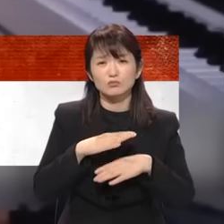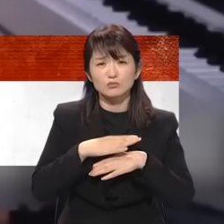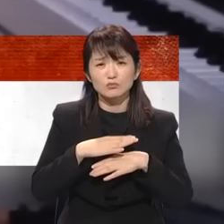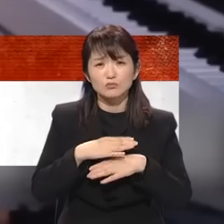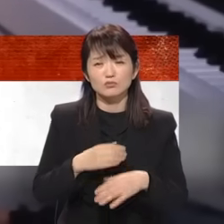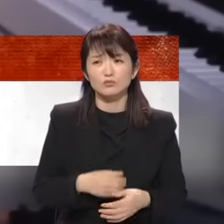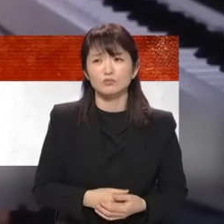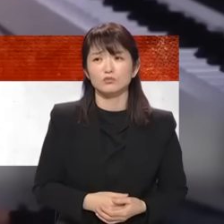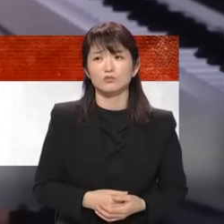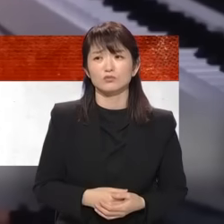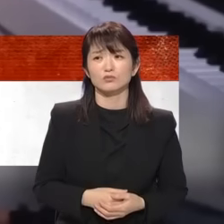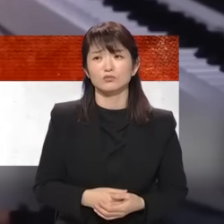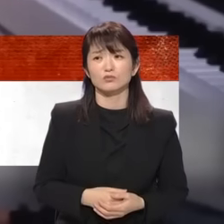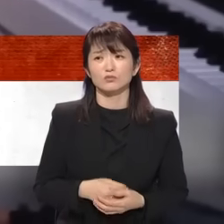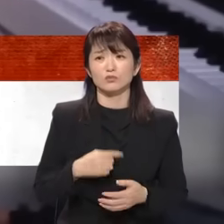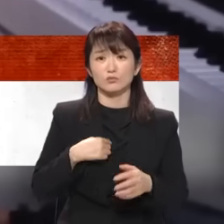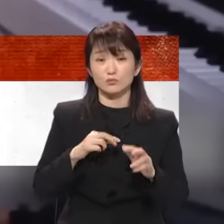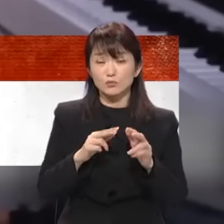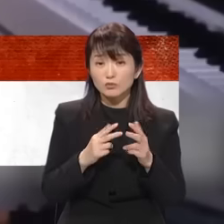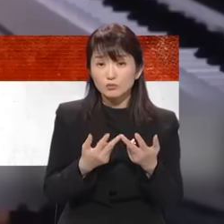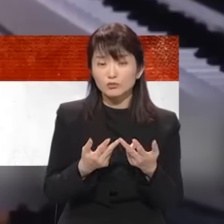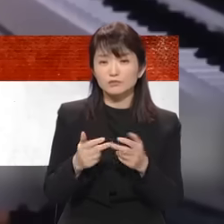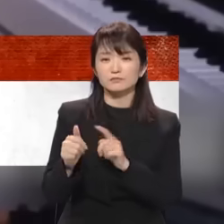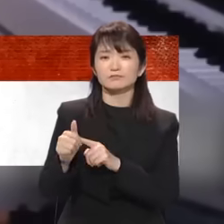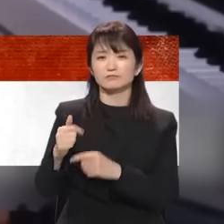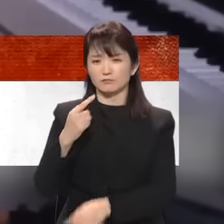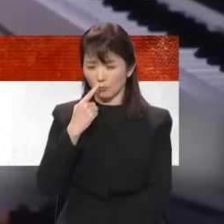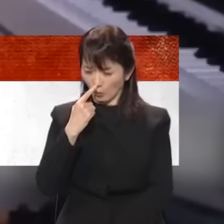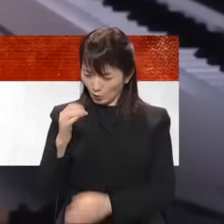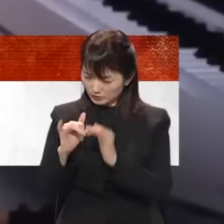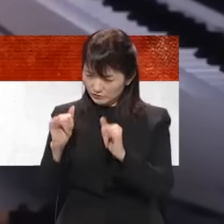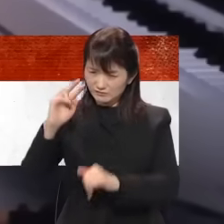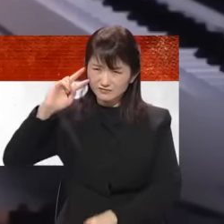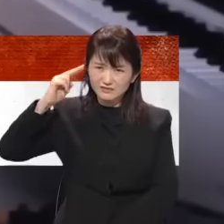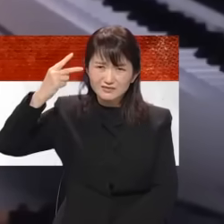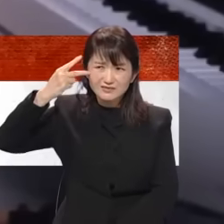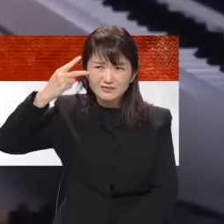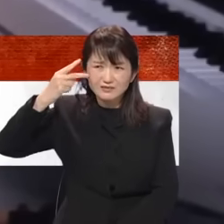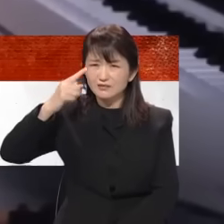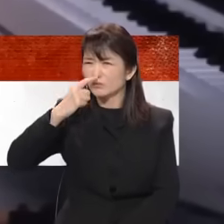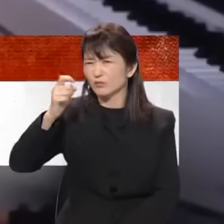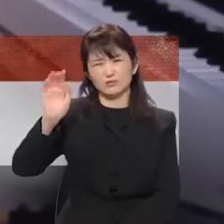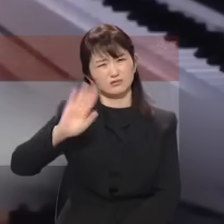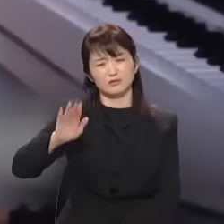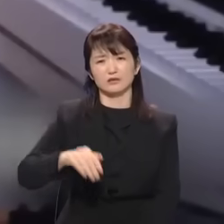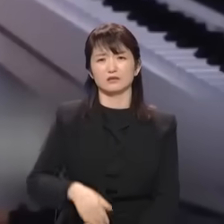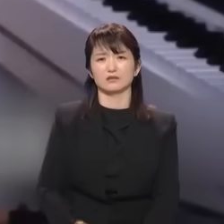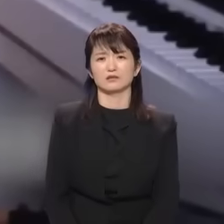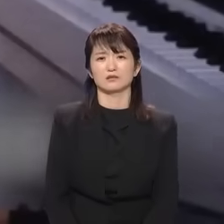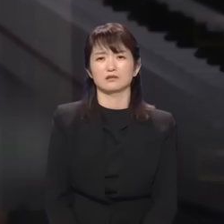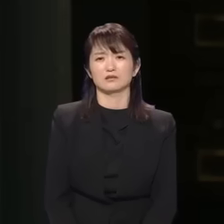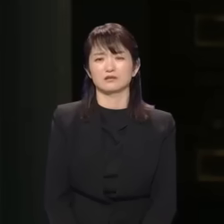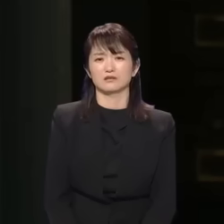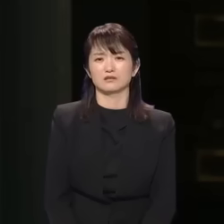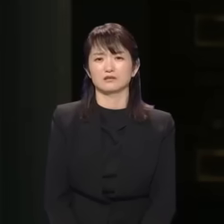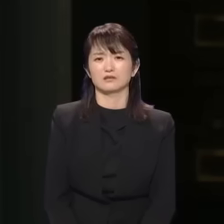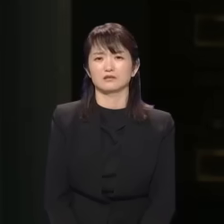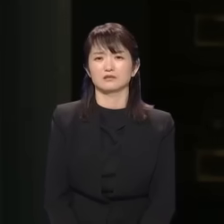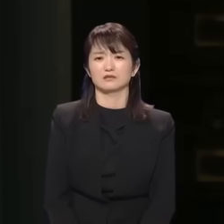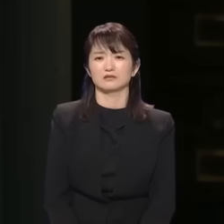근데 본인은 되게 멋있는 사람인 줄 아는 거 같아요 하나도 안 멋있고요